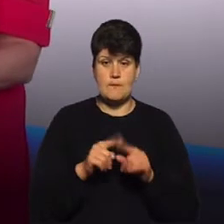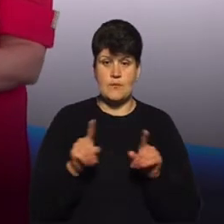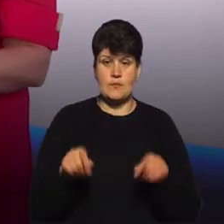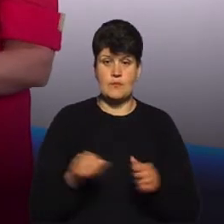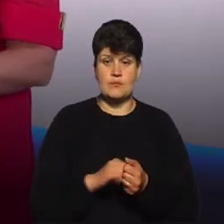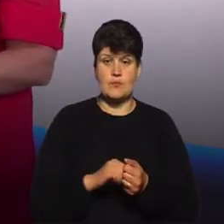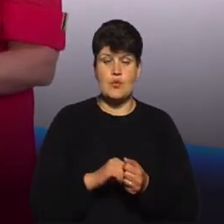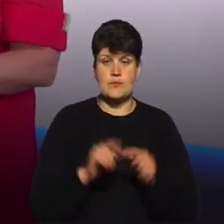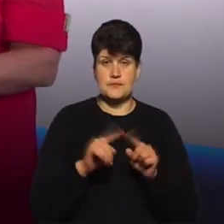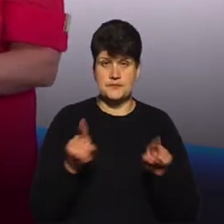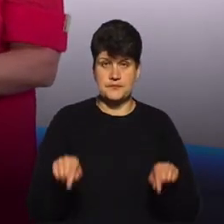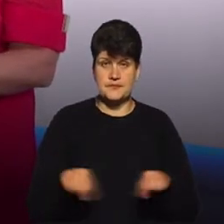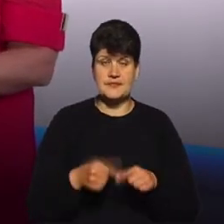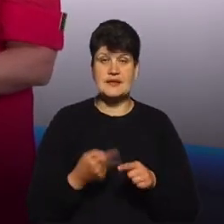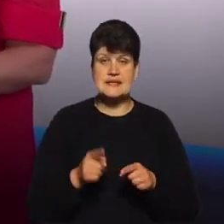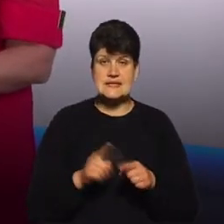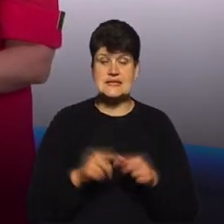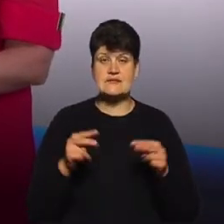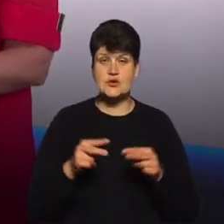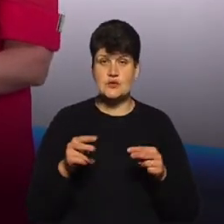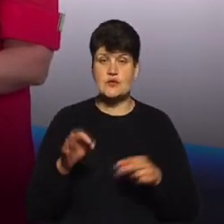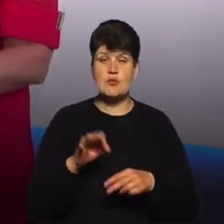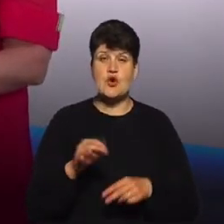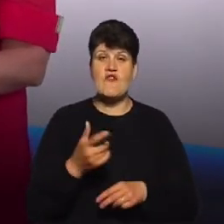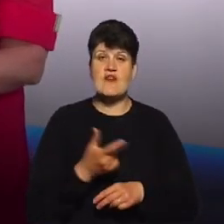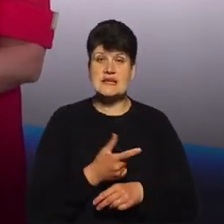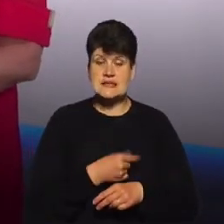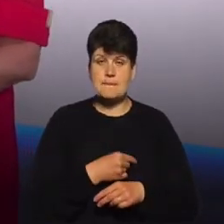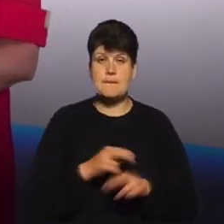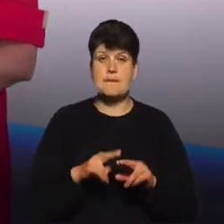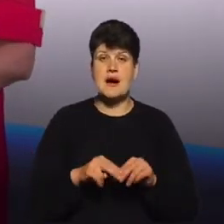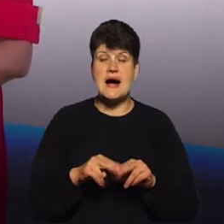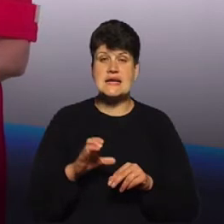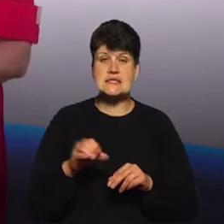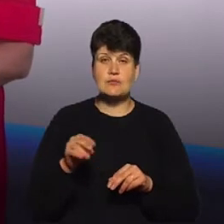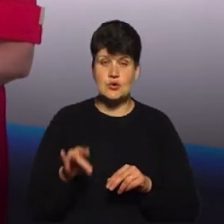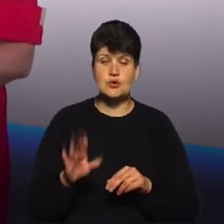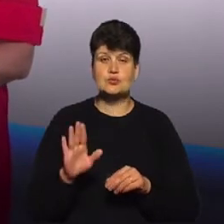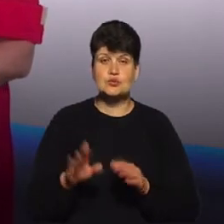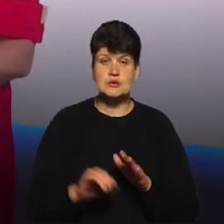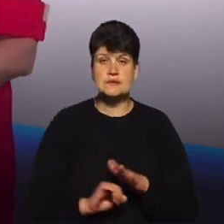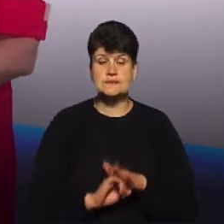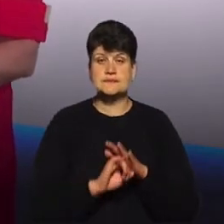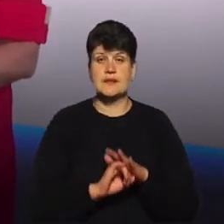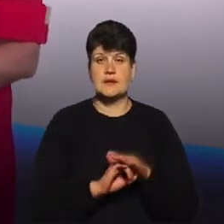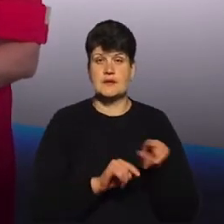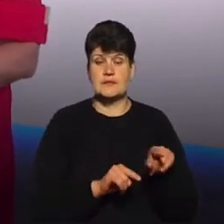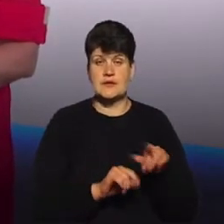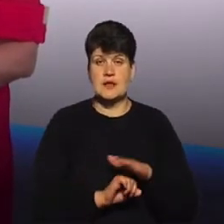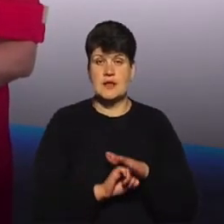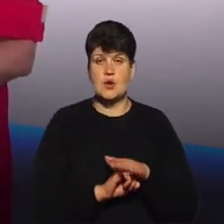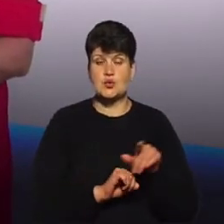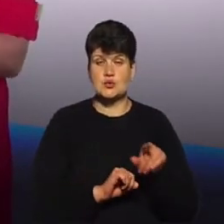це свідоцтво, це свідоцтво про вакцинацію. Про вакцинацію. Так, це не тому паспорт, що так. Паспорт це буде ґрунтуватися на основі